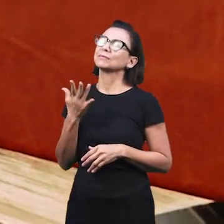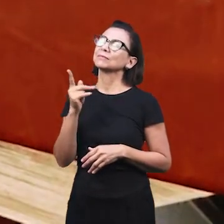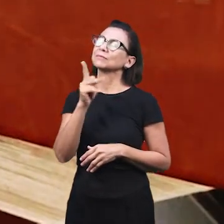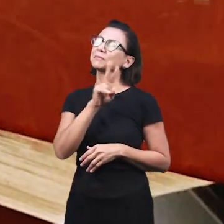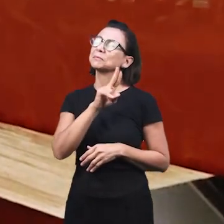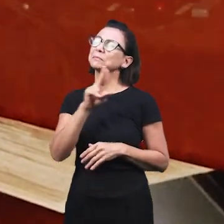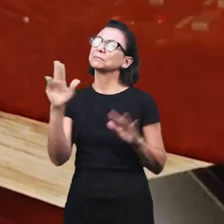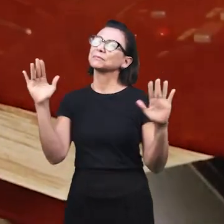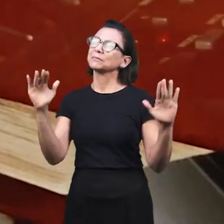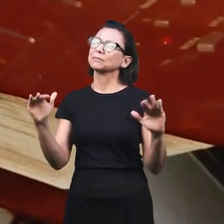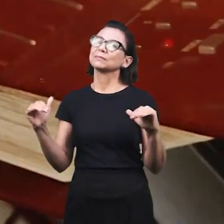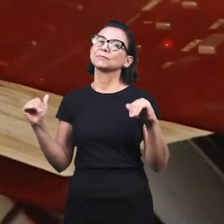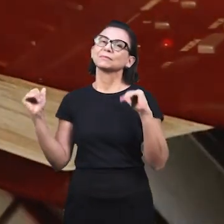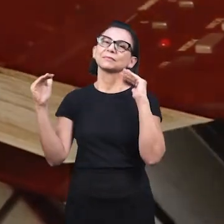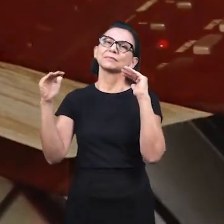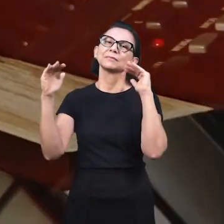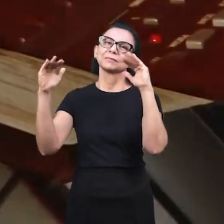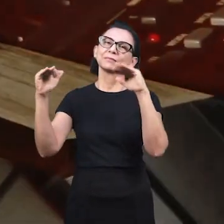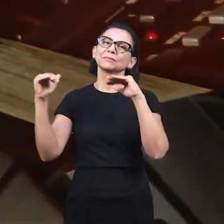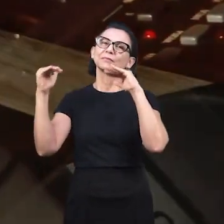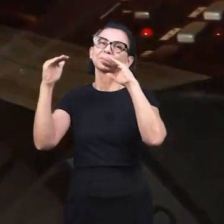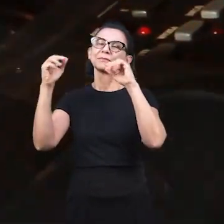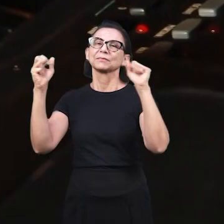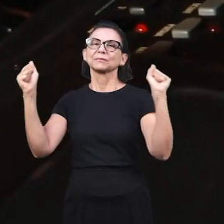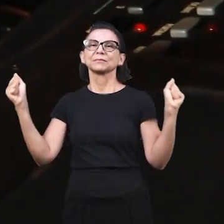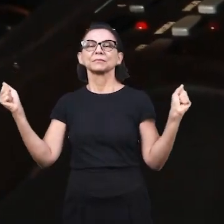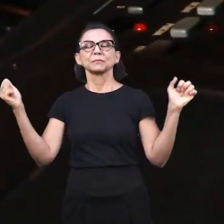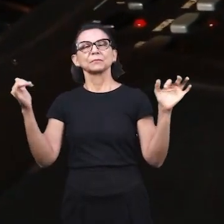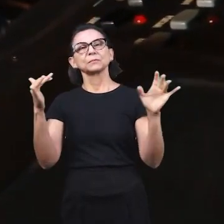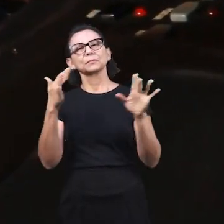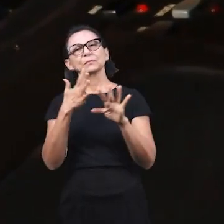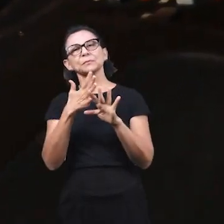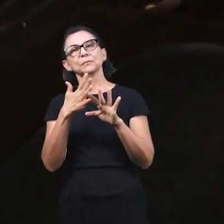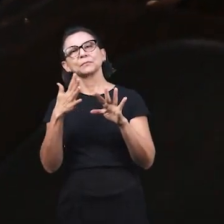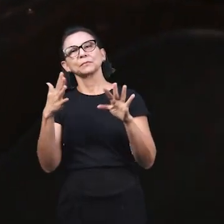Так чудесно служить Иисусу моему,